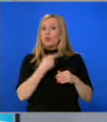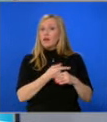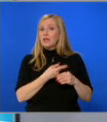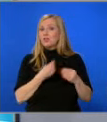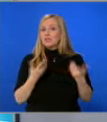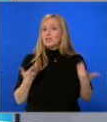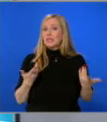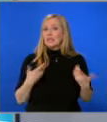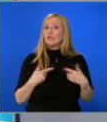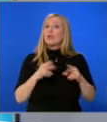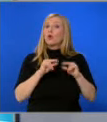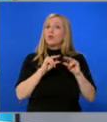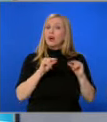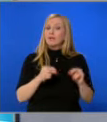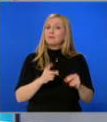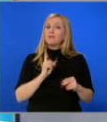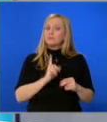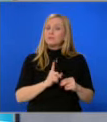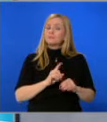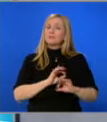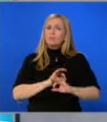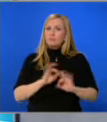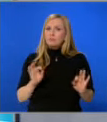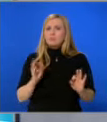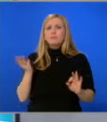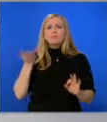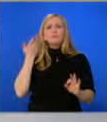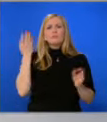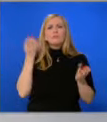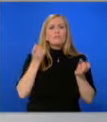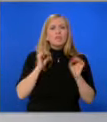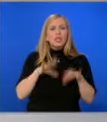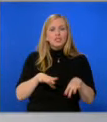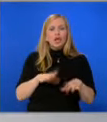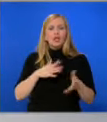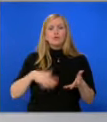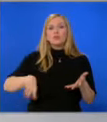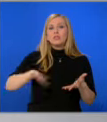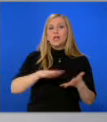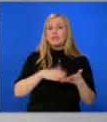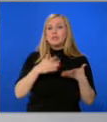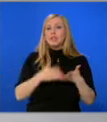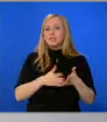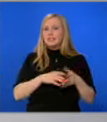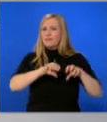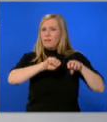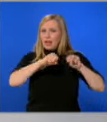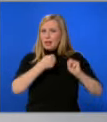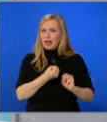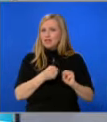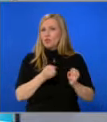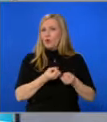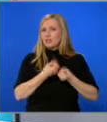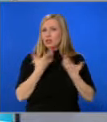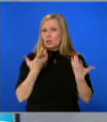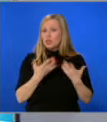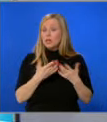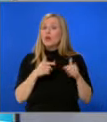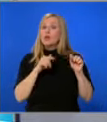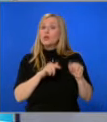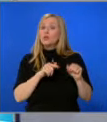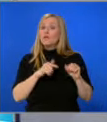излезе, ние го казваме и го твърдим убедено още от началото на цялата тази вандалщина, която се случи,